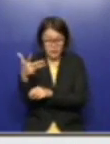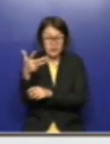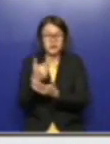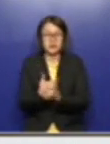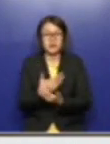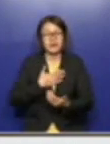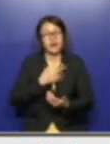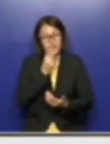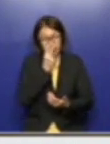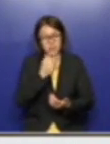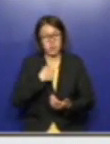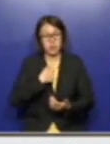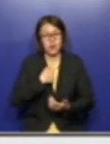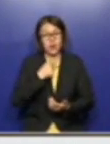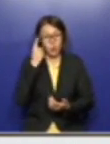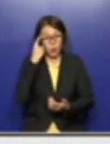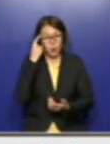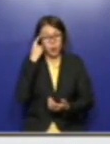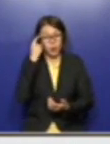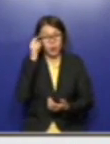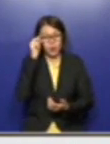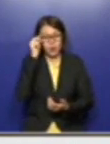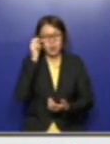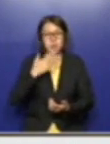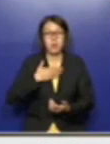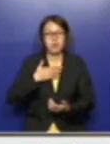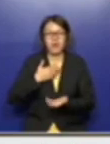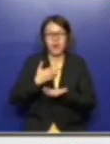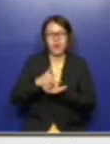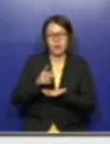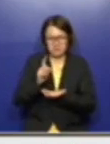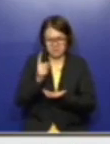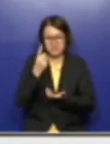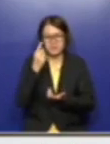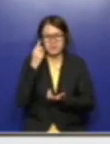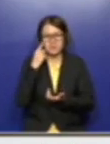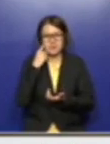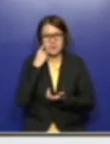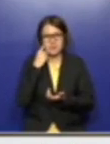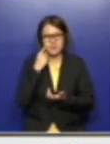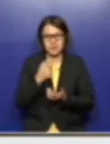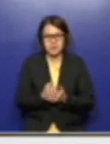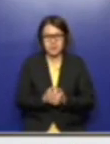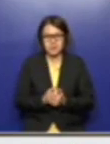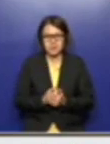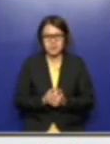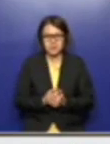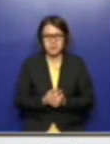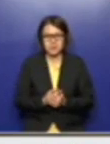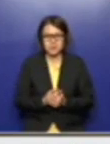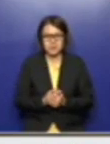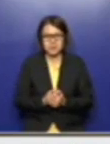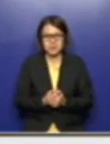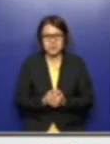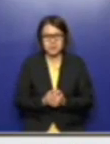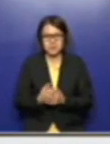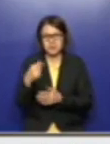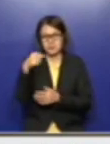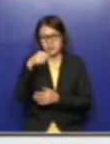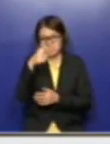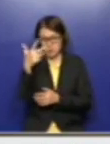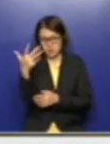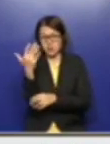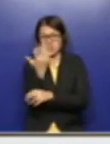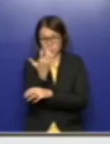ผมท่านก็คงจะรู้ว่าจิรยุมาอีกแล้วและแน่นอนอีกท่านประธานที่เคารพครับไทย PBS เนี่ยน